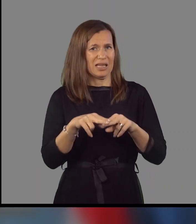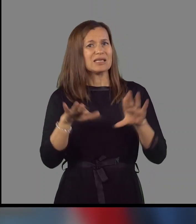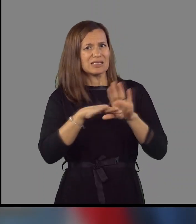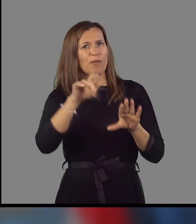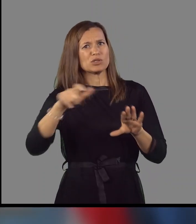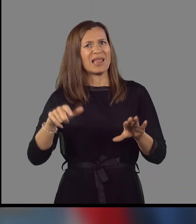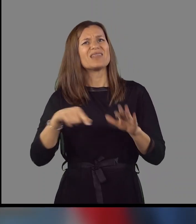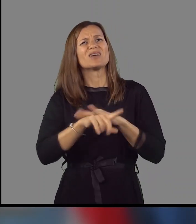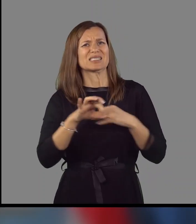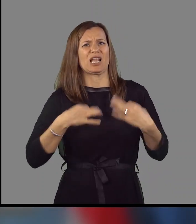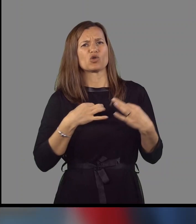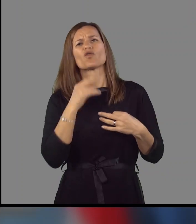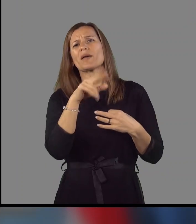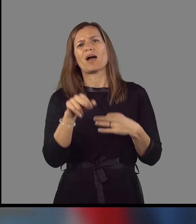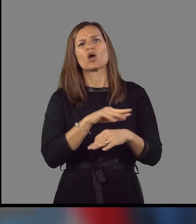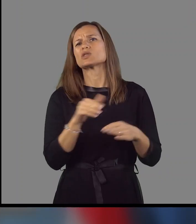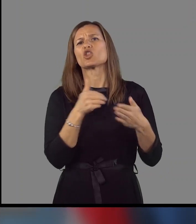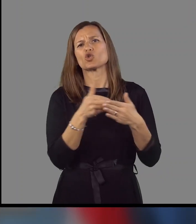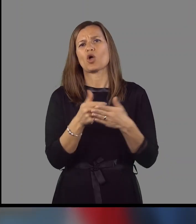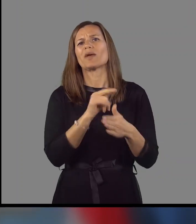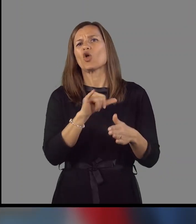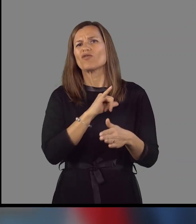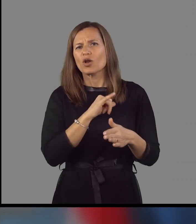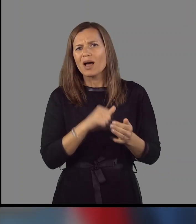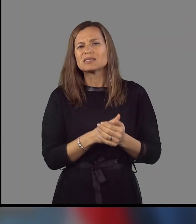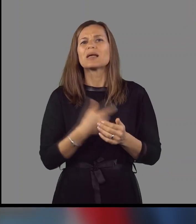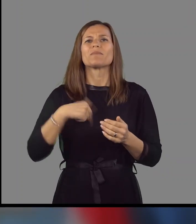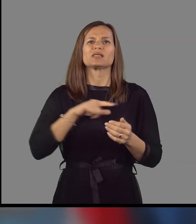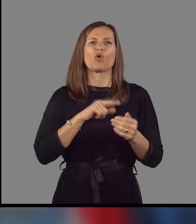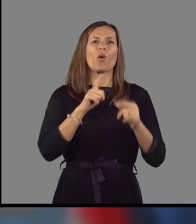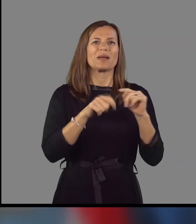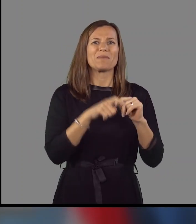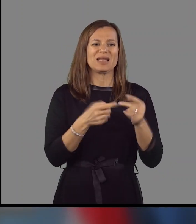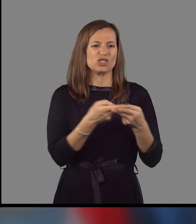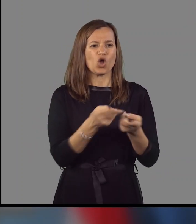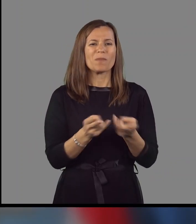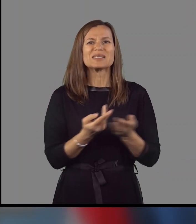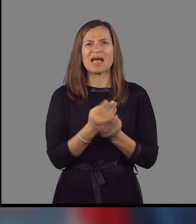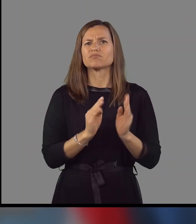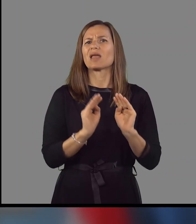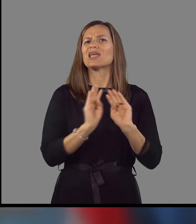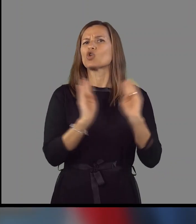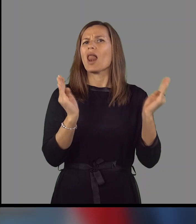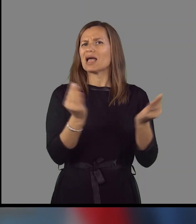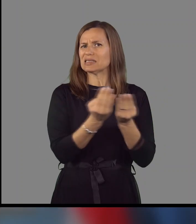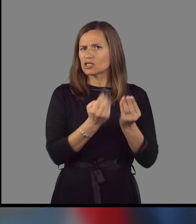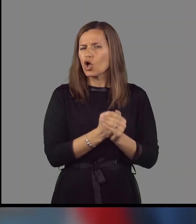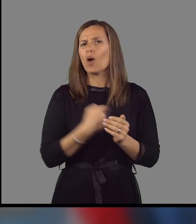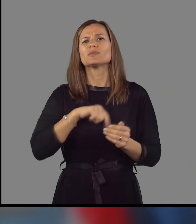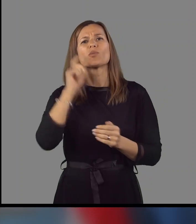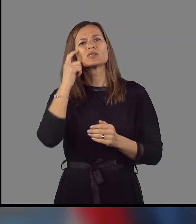ostalo zdravstveno osebje dostope do informacij. Opremili smo naše sobe za izolacijo, poskrbeli